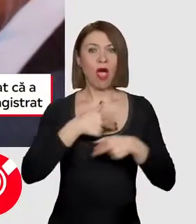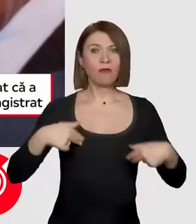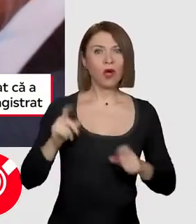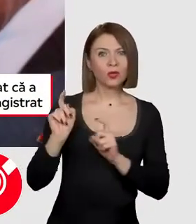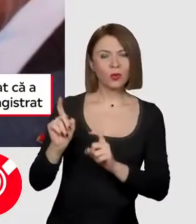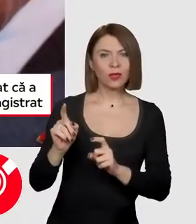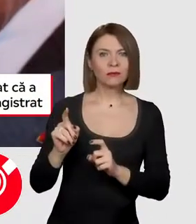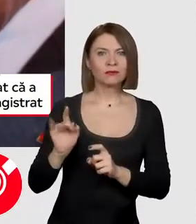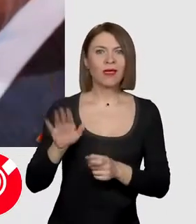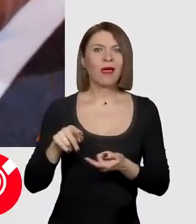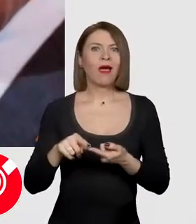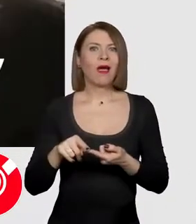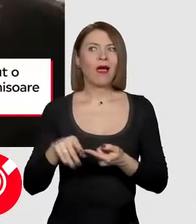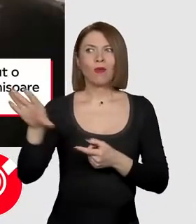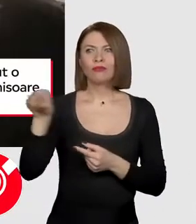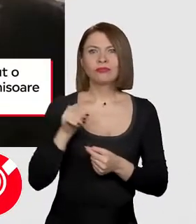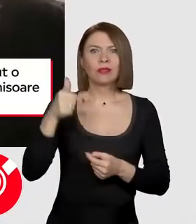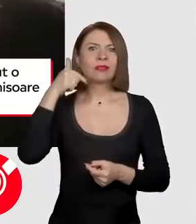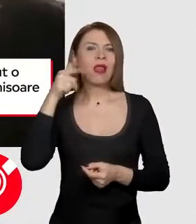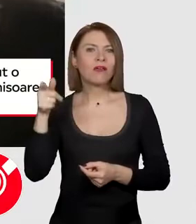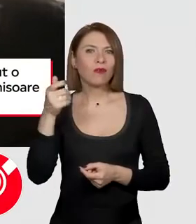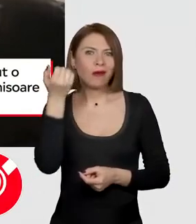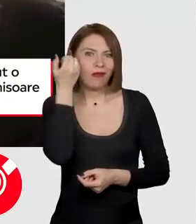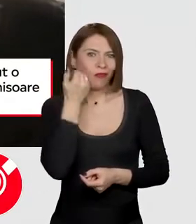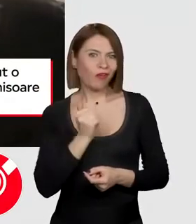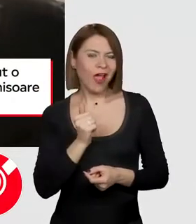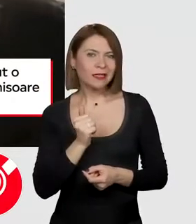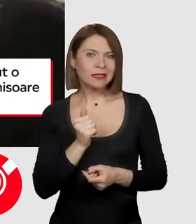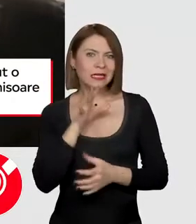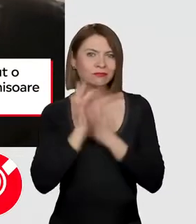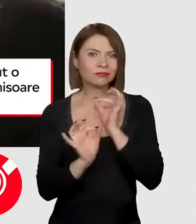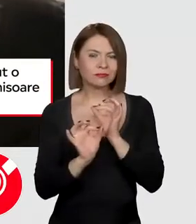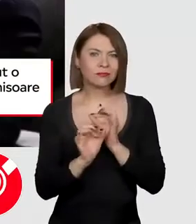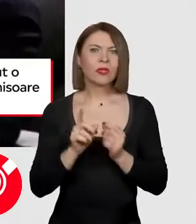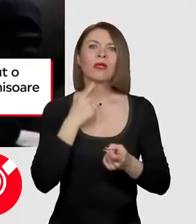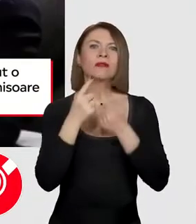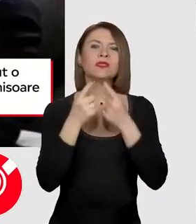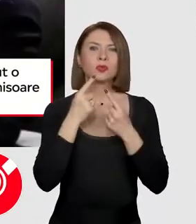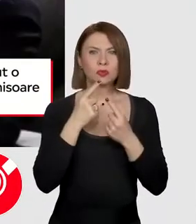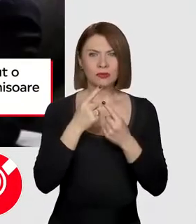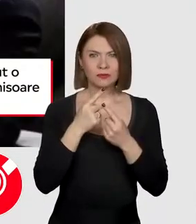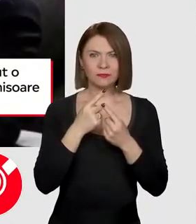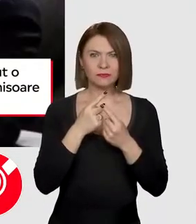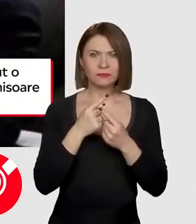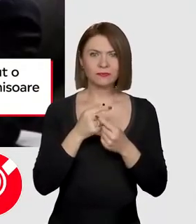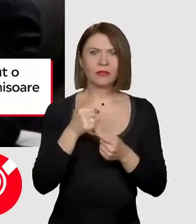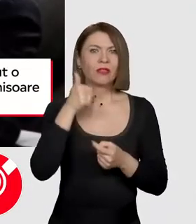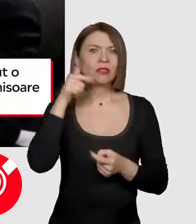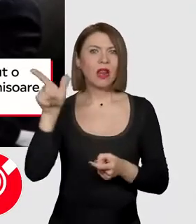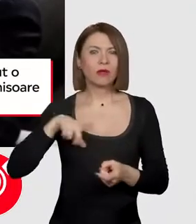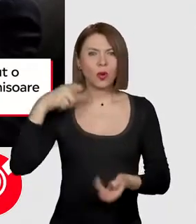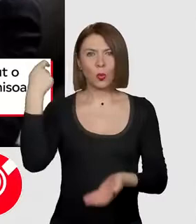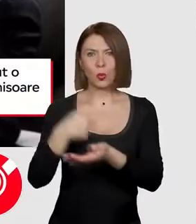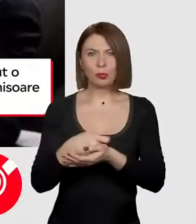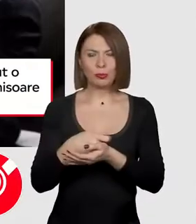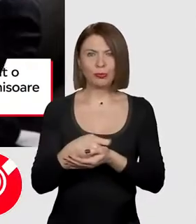s-au folosit niște telefoane clandestine prin care discutau, telefoanele erau